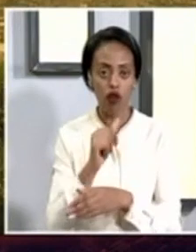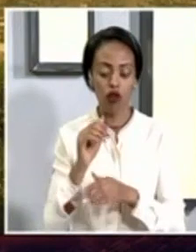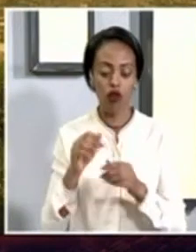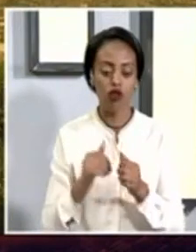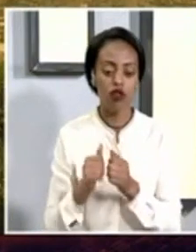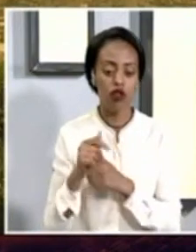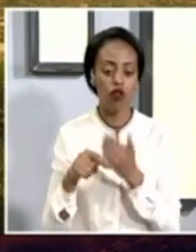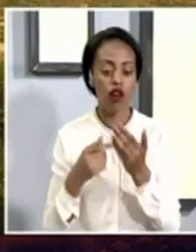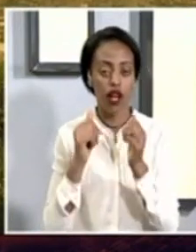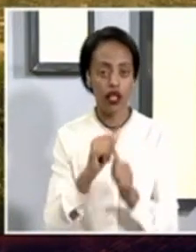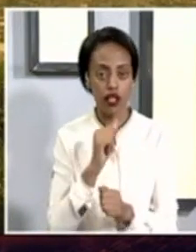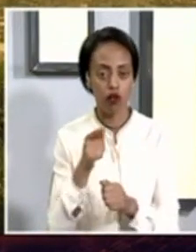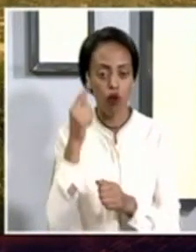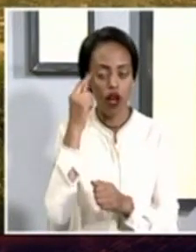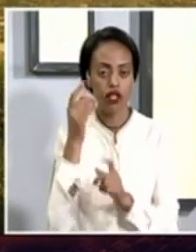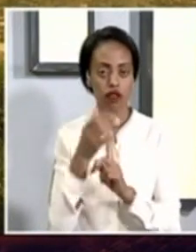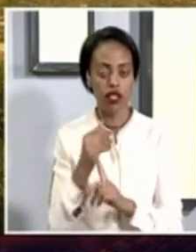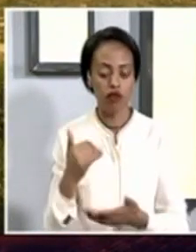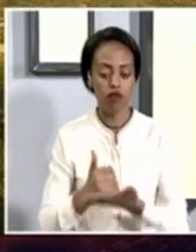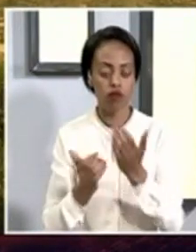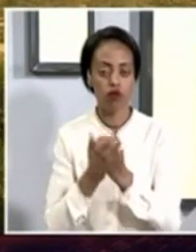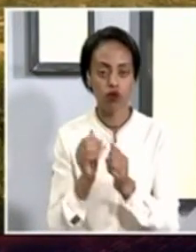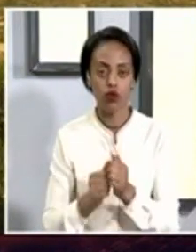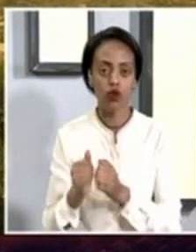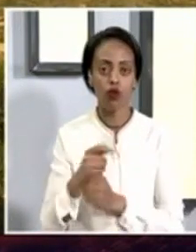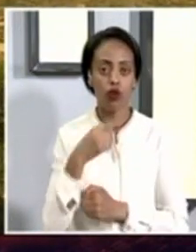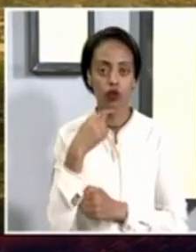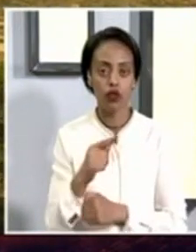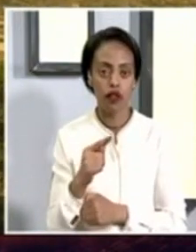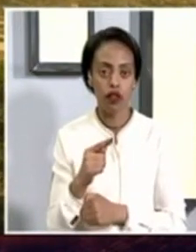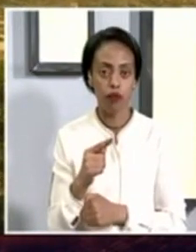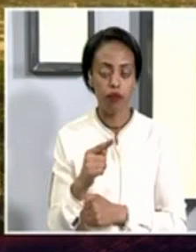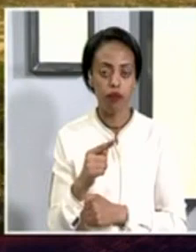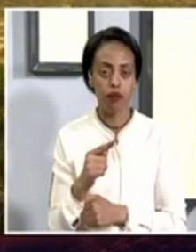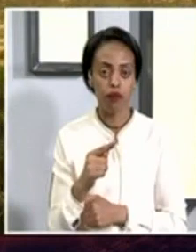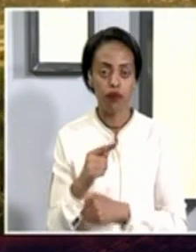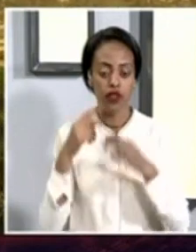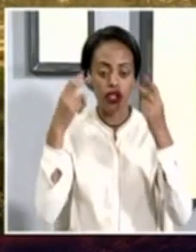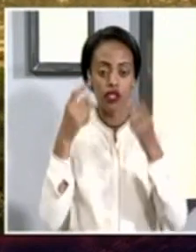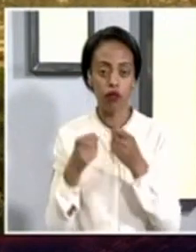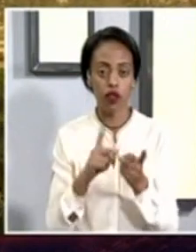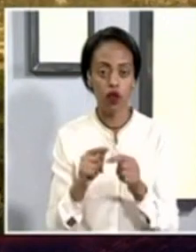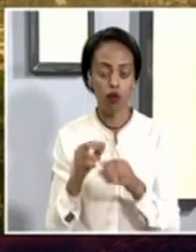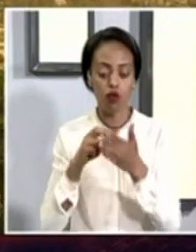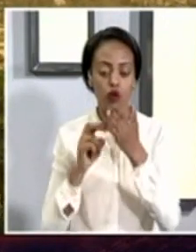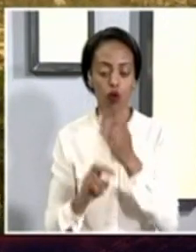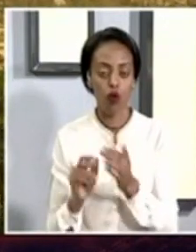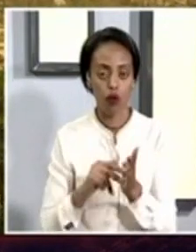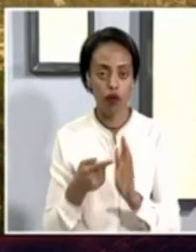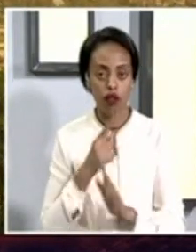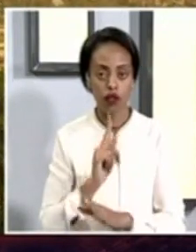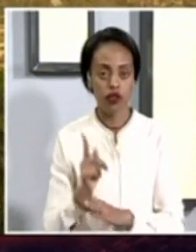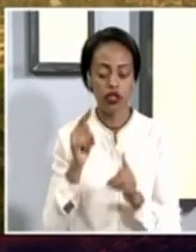نخل بو حساب حزنات حاويرنا كنسوغر بل بلل رئيس مستدارنا بلا وردة مالتي